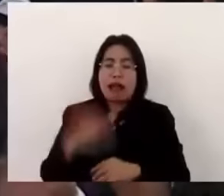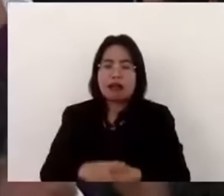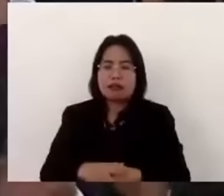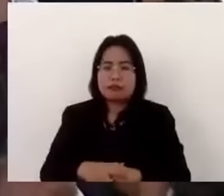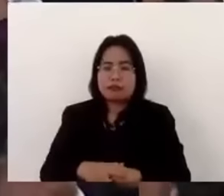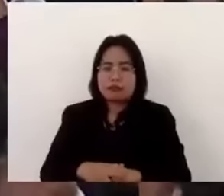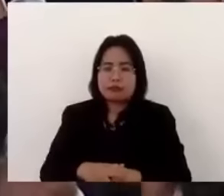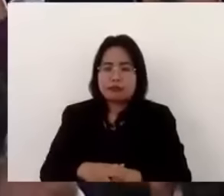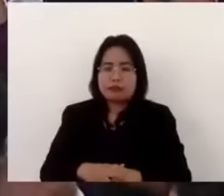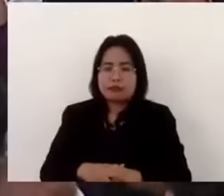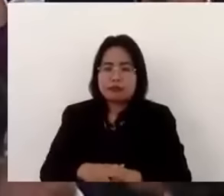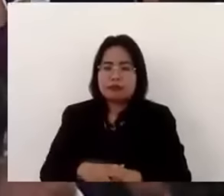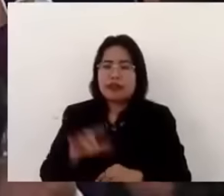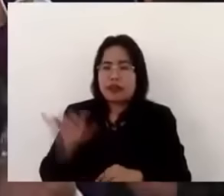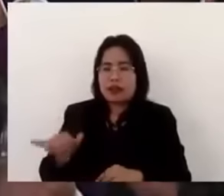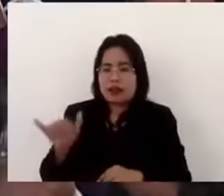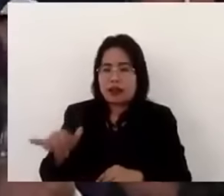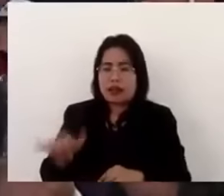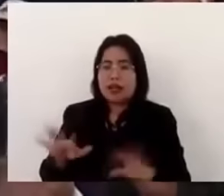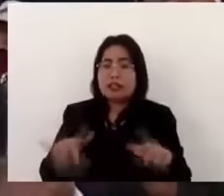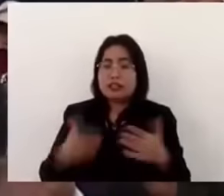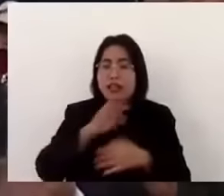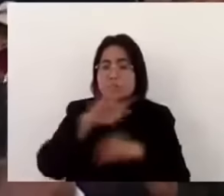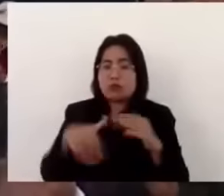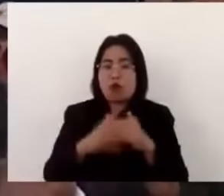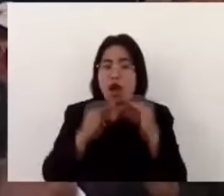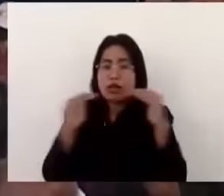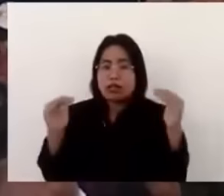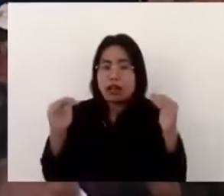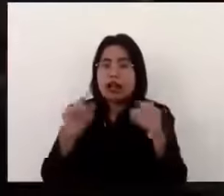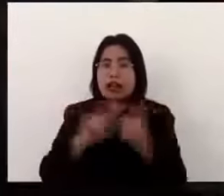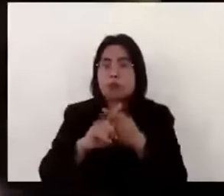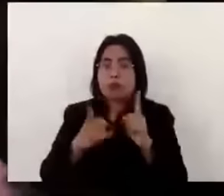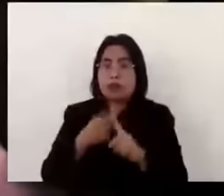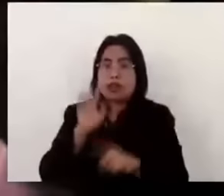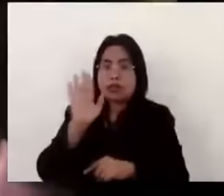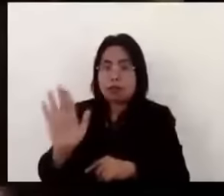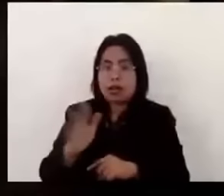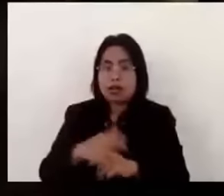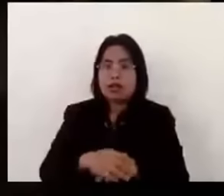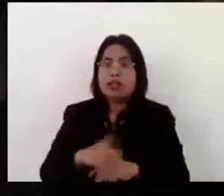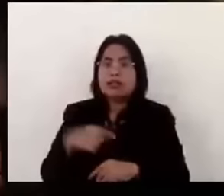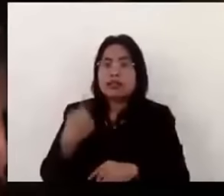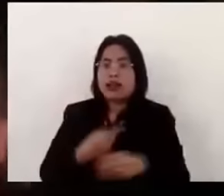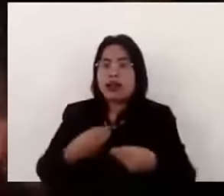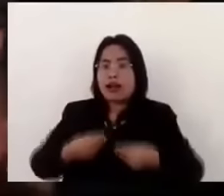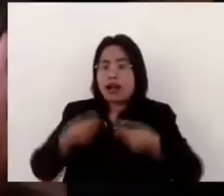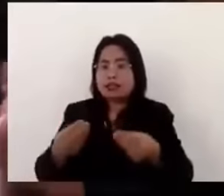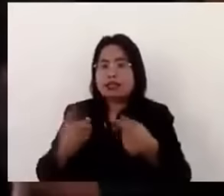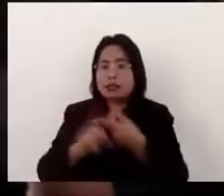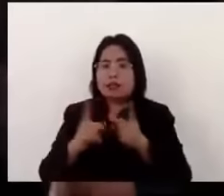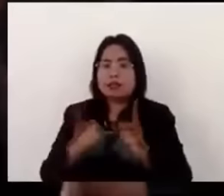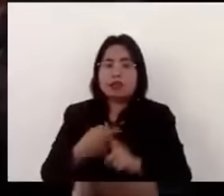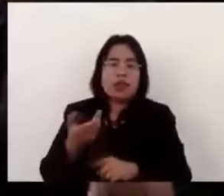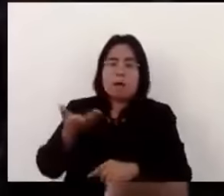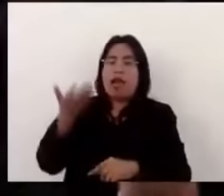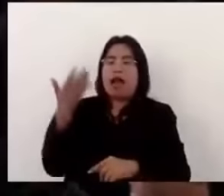belakang Iya biar semuanya adil teman-teman yang sebagian depan juga sekarang kita kasih ke teman-teman kita yang bagian paling